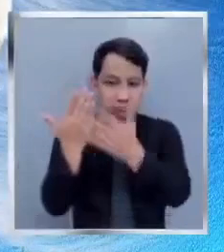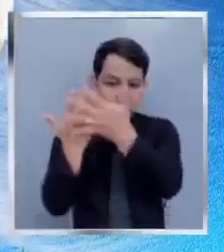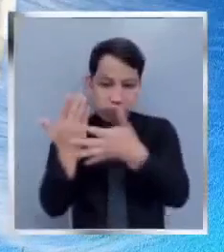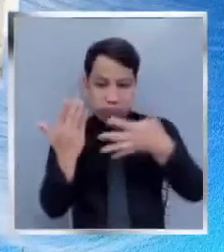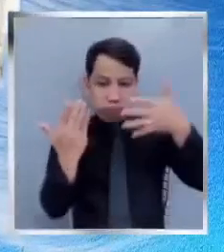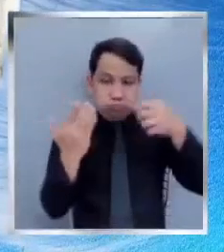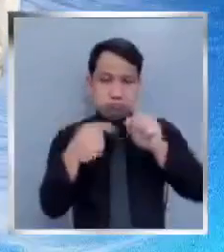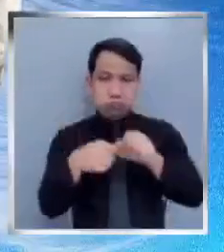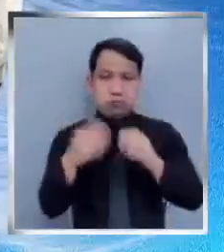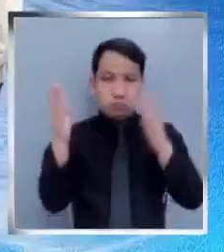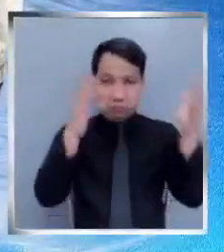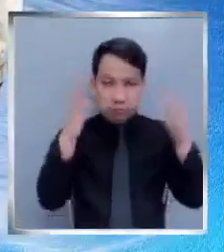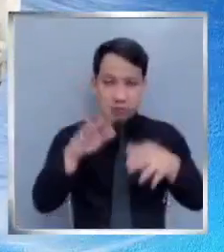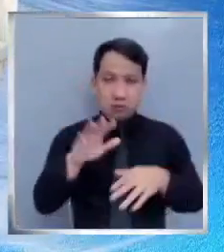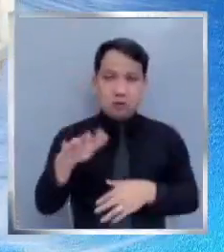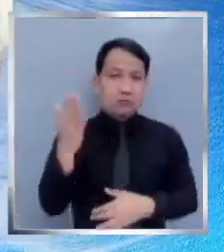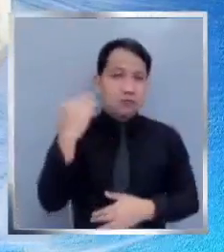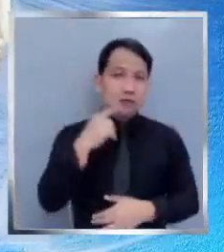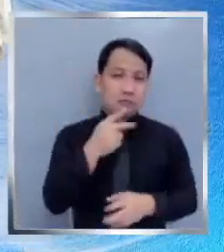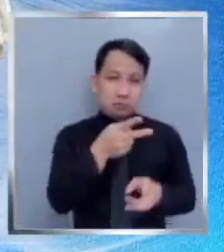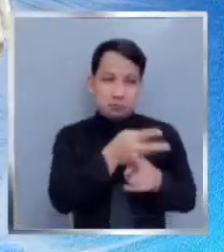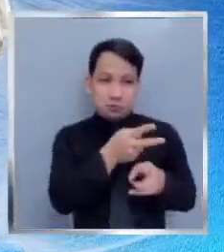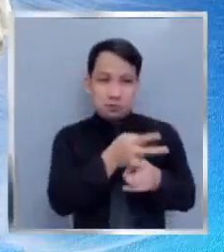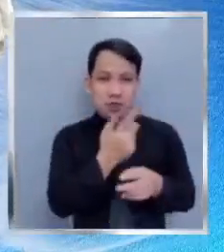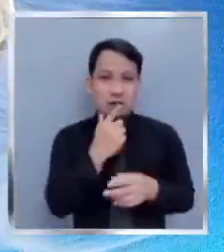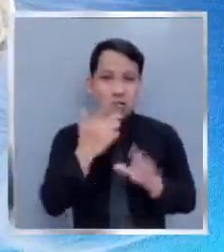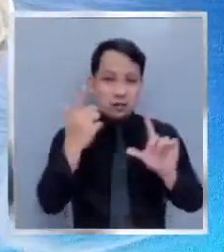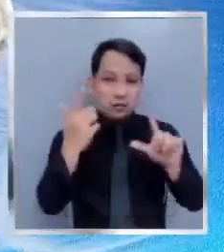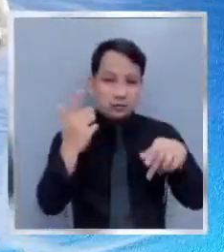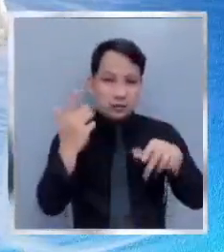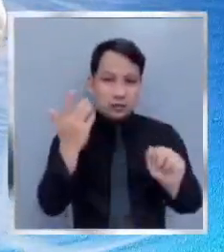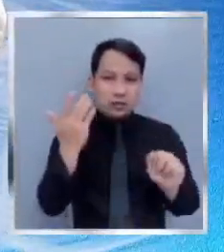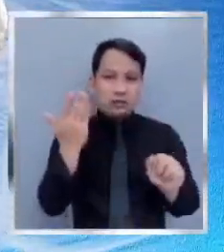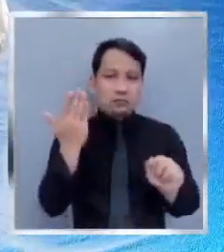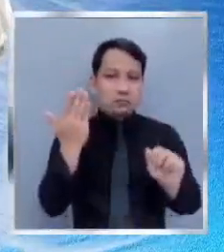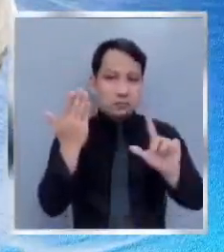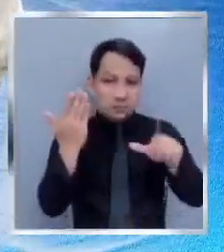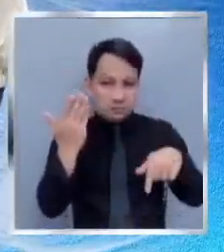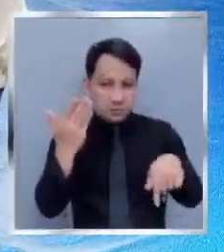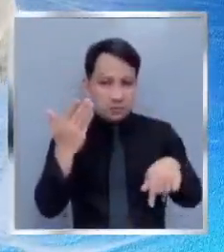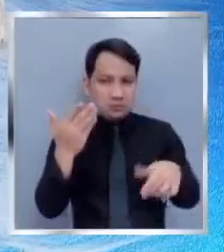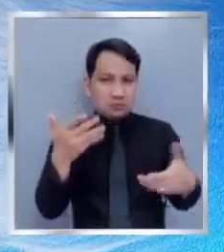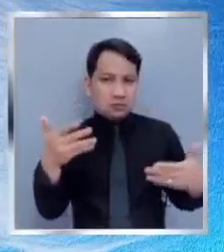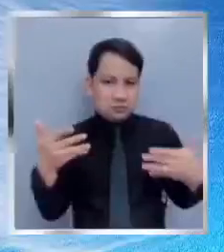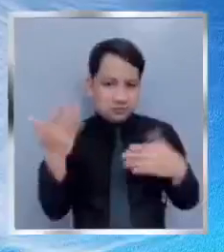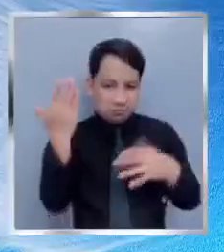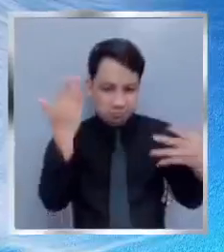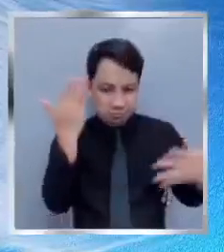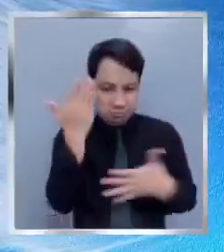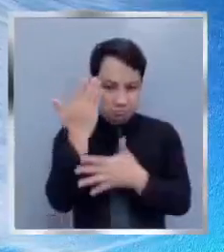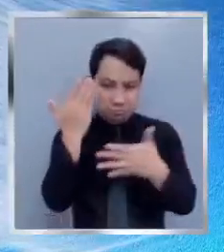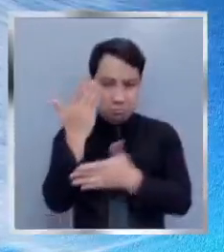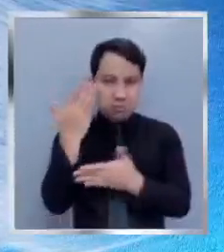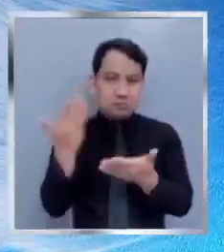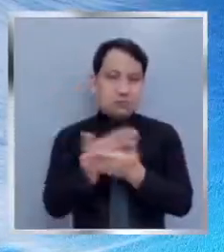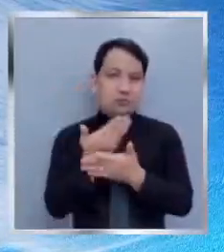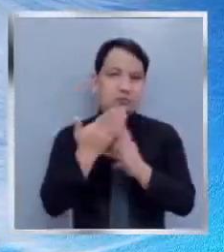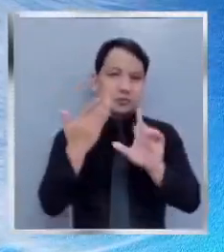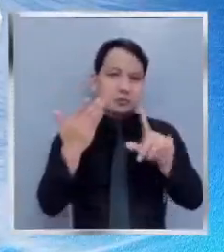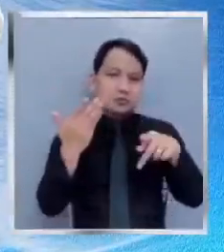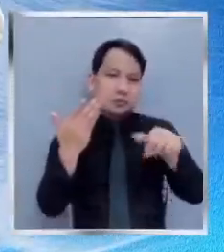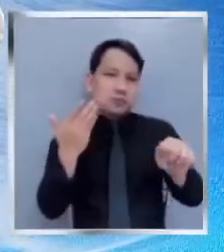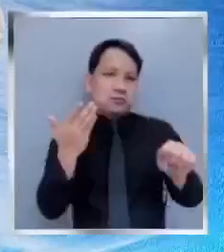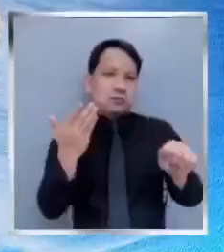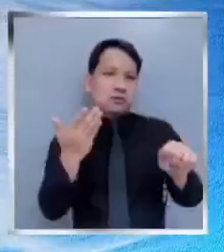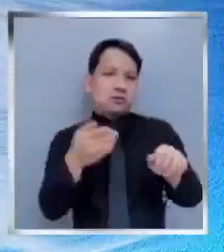hanging habagat nitong binabanggit nating low pressure area at itong posible na magkaroon uli ng panibagong LPA para mga kapuso. Forecast yan,